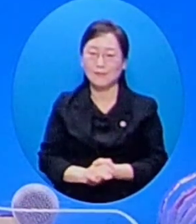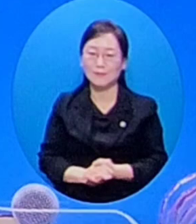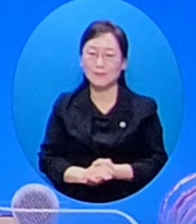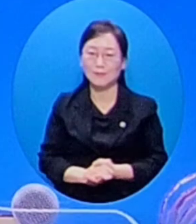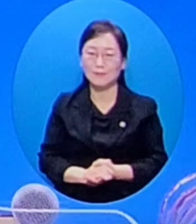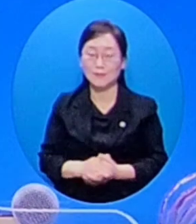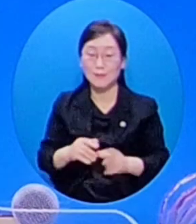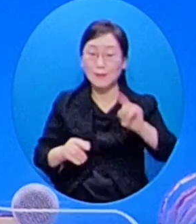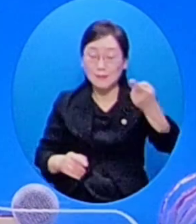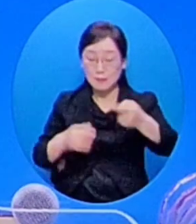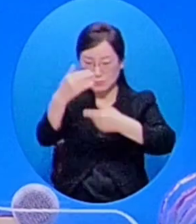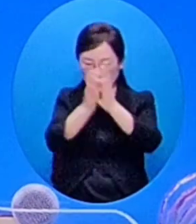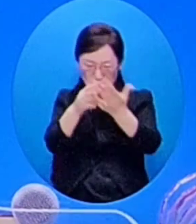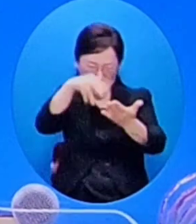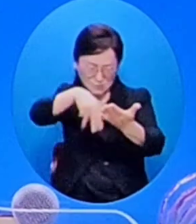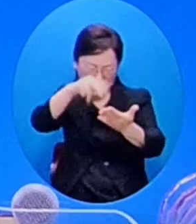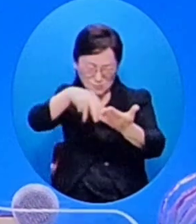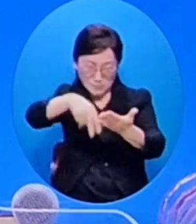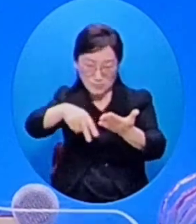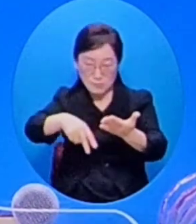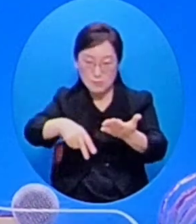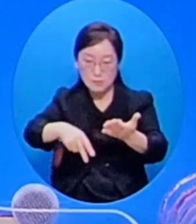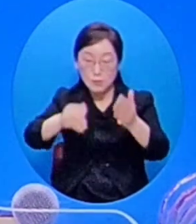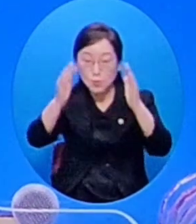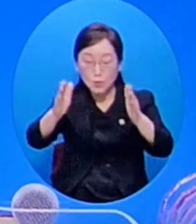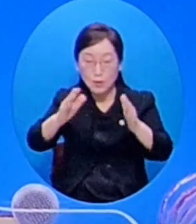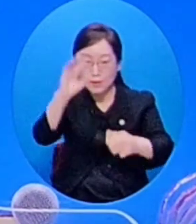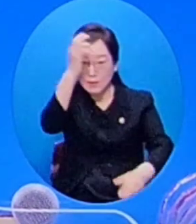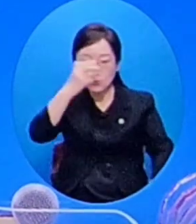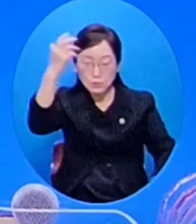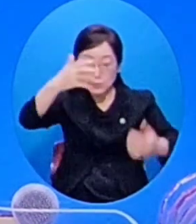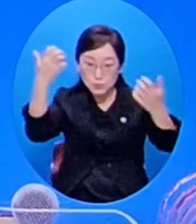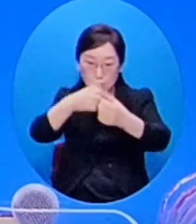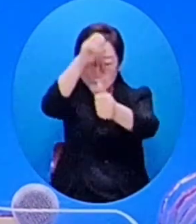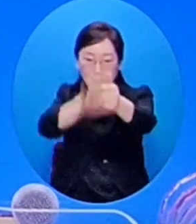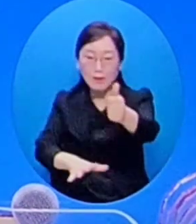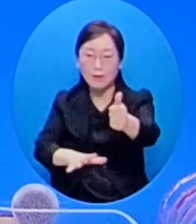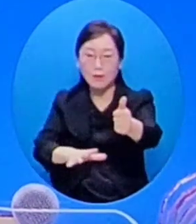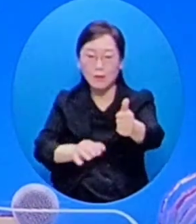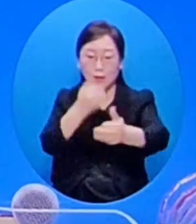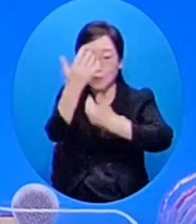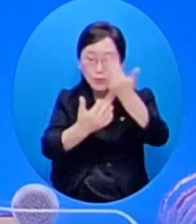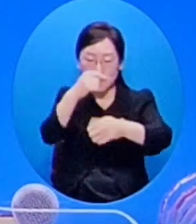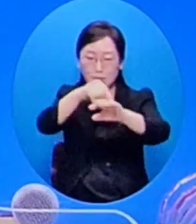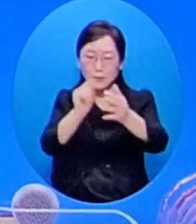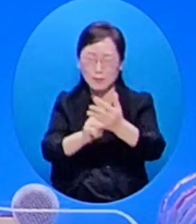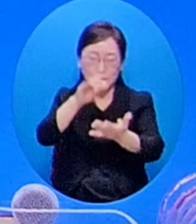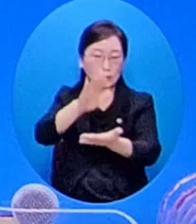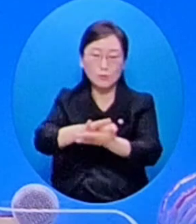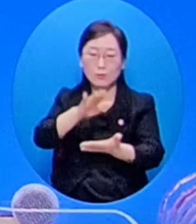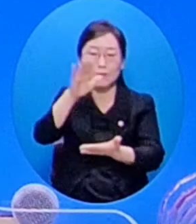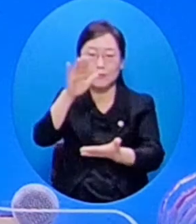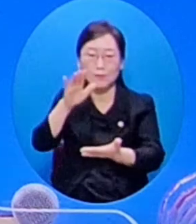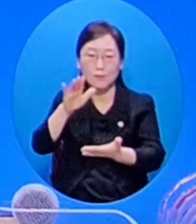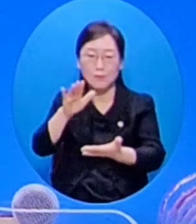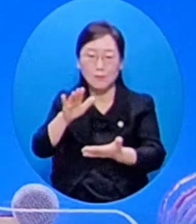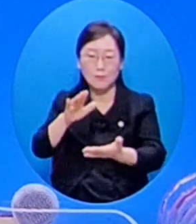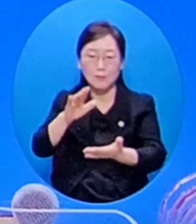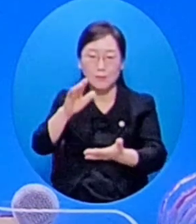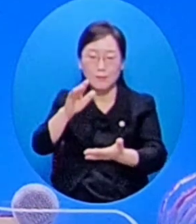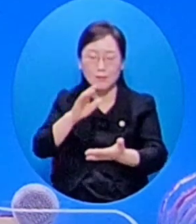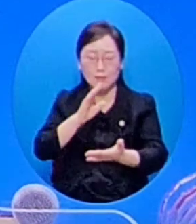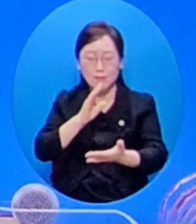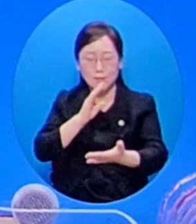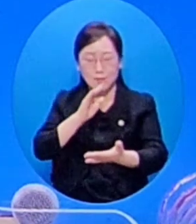그런데 성경을 백독하는 동안에 성령이 매고 불이 떨어지는 말만 마음이 뜨거워지면서 성령의 음성을